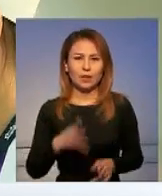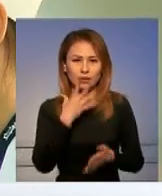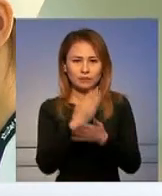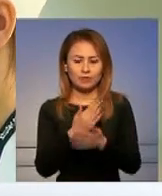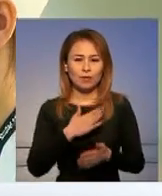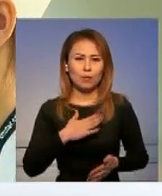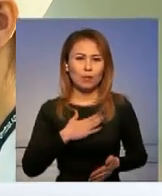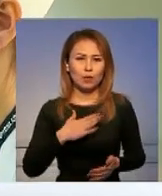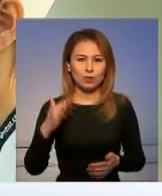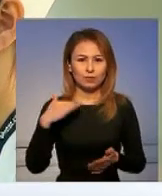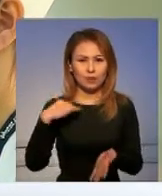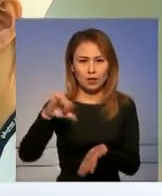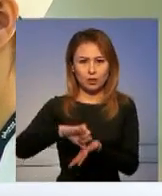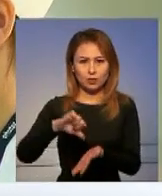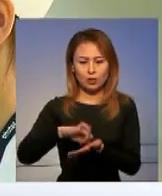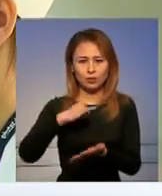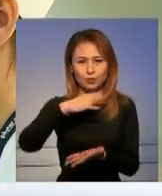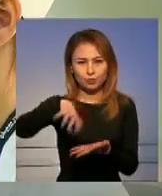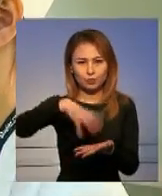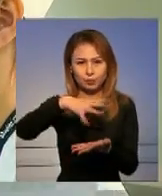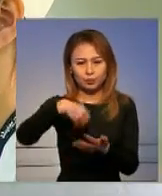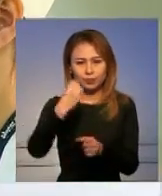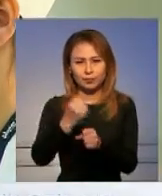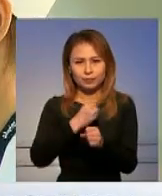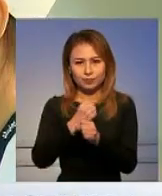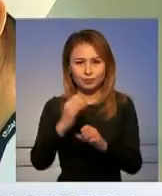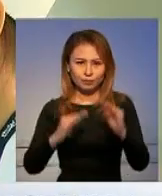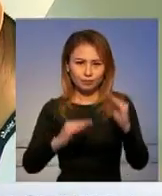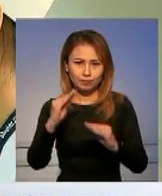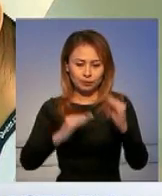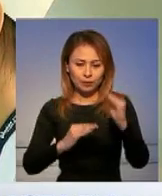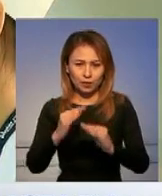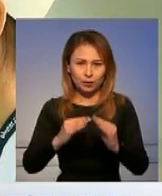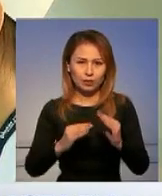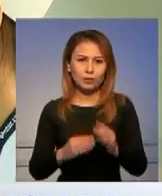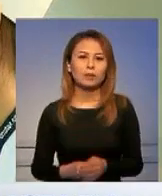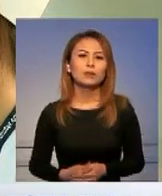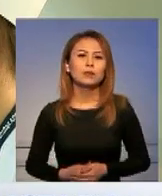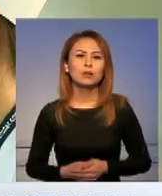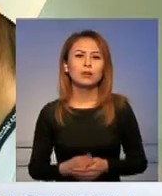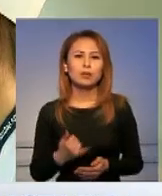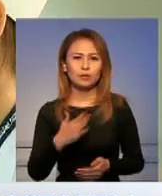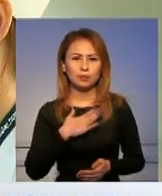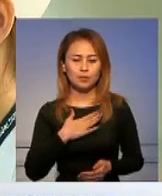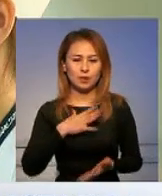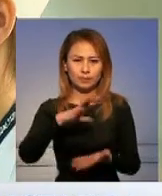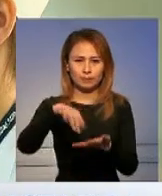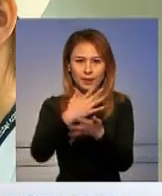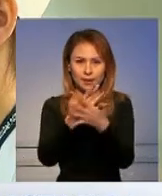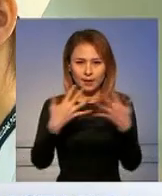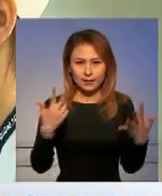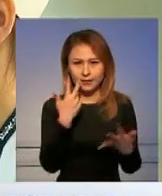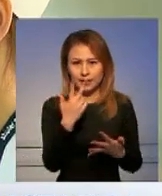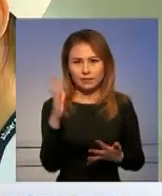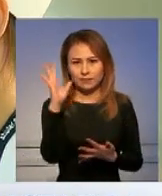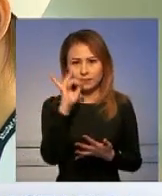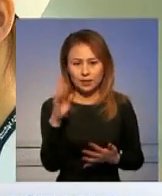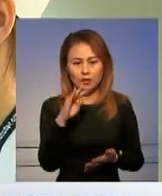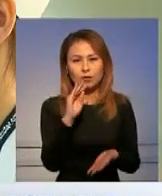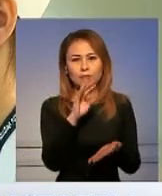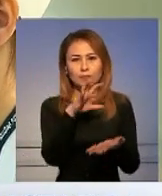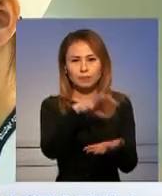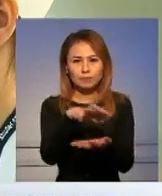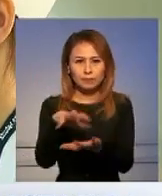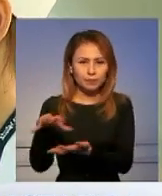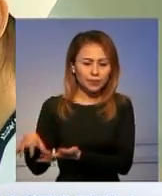мен дайындап отырған булочка дайындап отырмын әртүрлі начинкалармен. Мен қазір начинка, үш түрлі начинкамен дайындаймын. Бөріп,